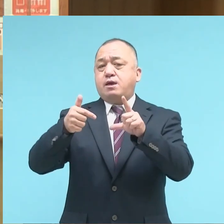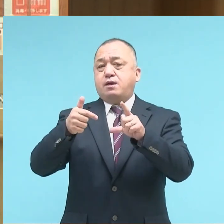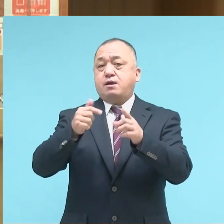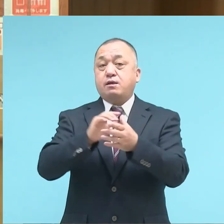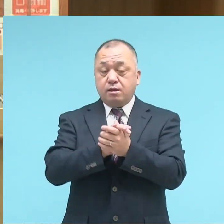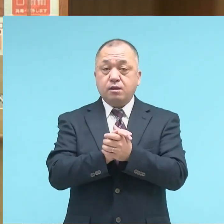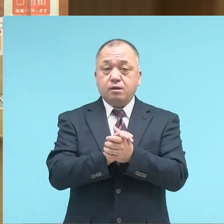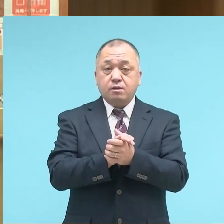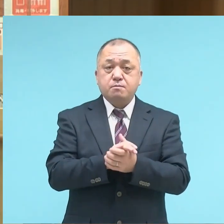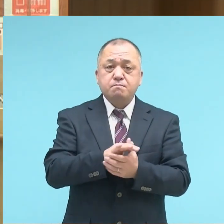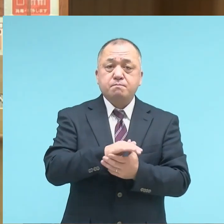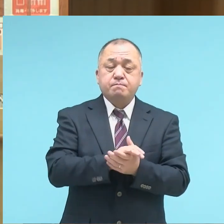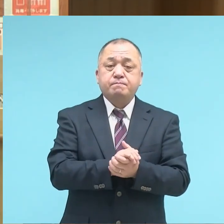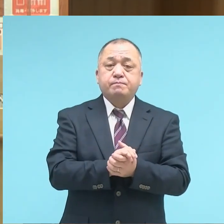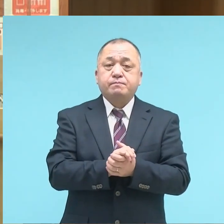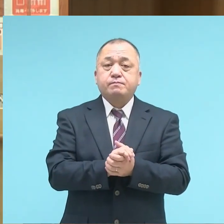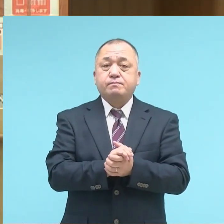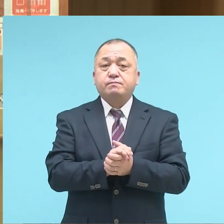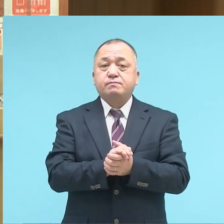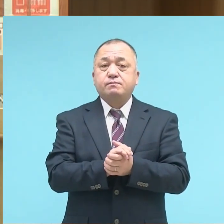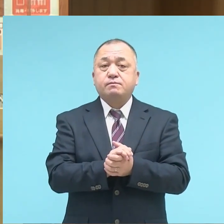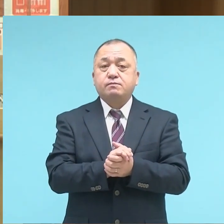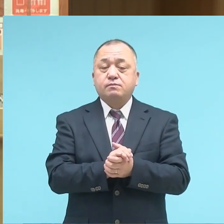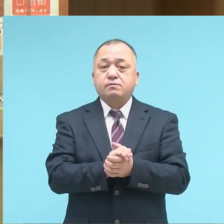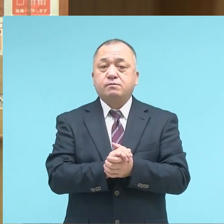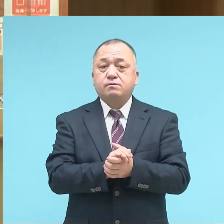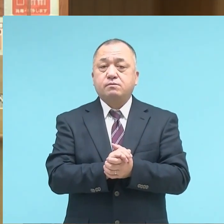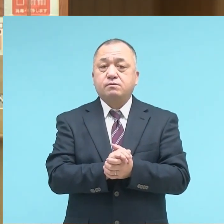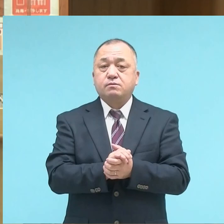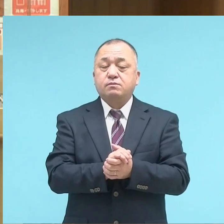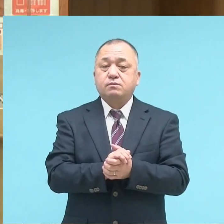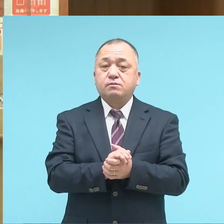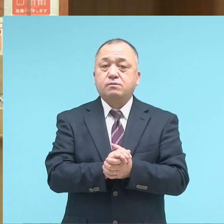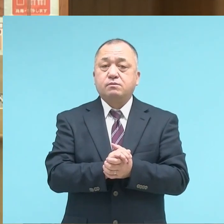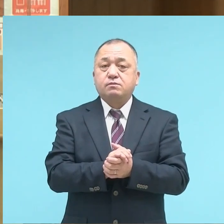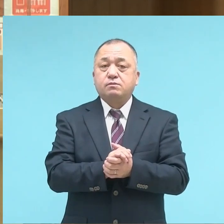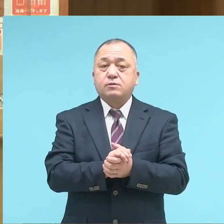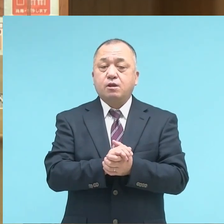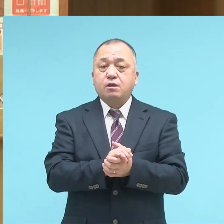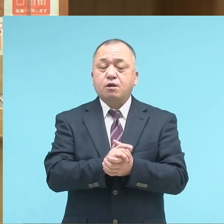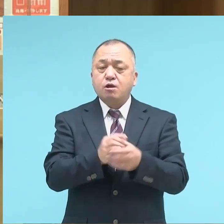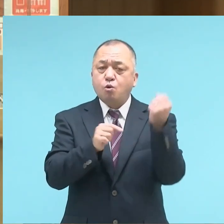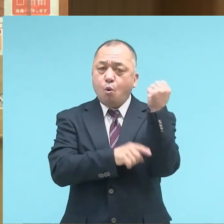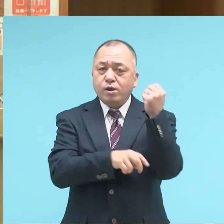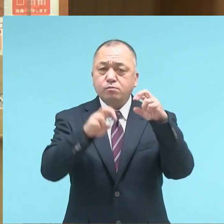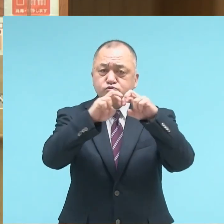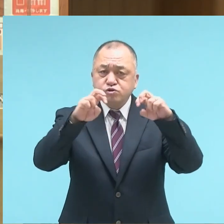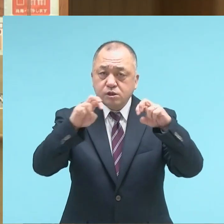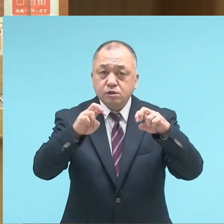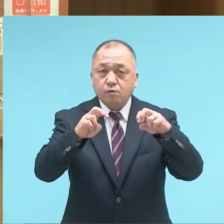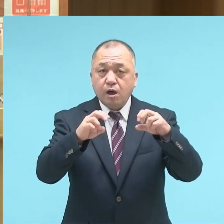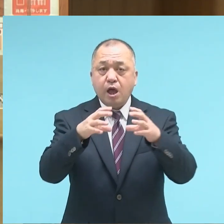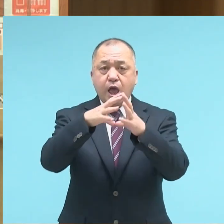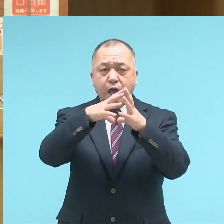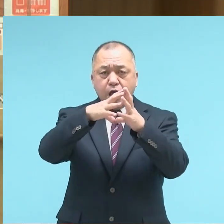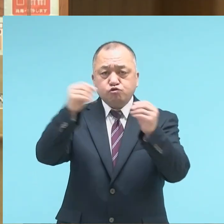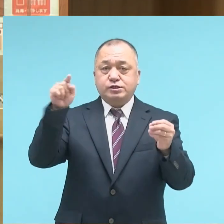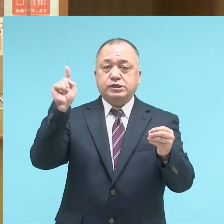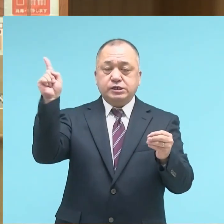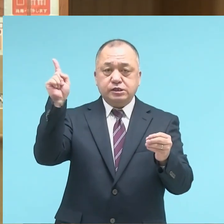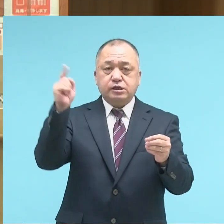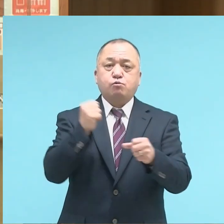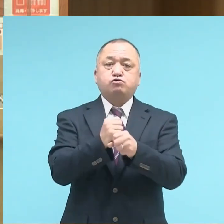ではないのではないかなと思ってますので、そういった意味ではそういった要因分析というのは今後も、国でもしてい